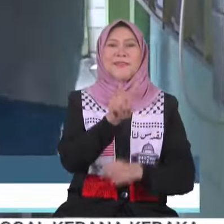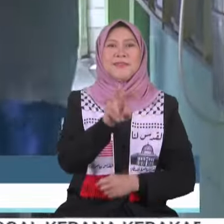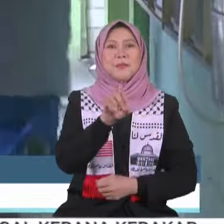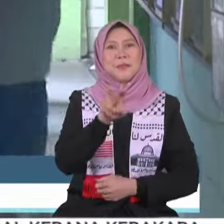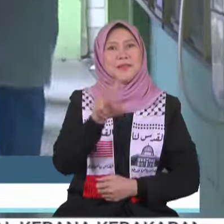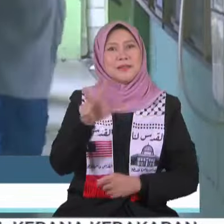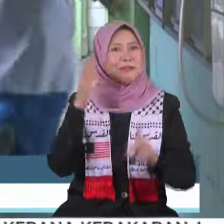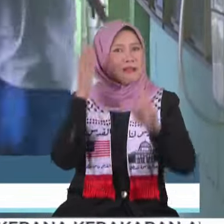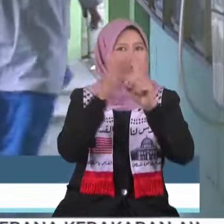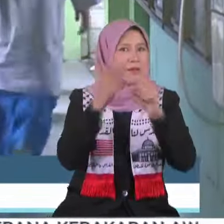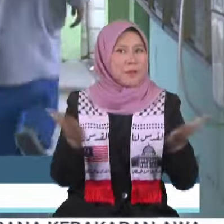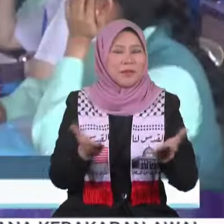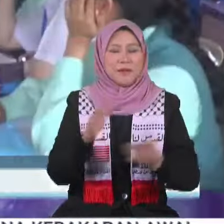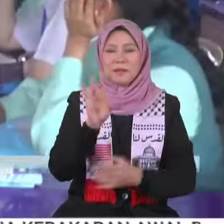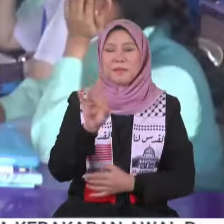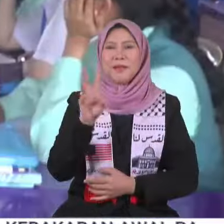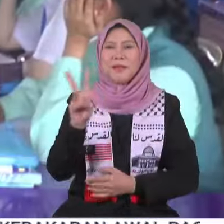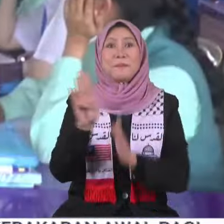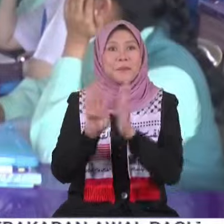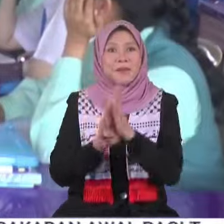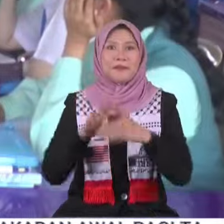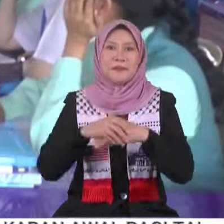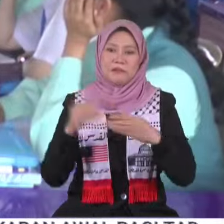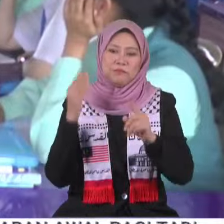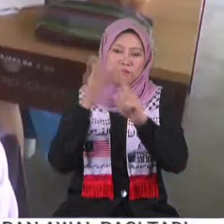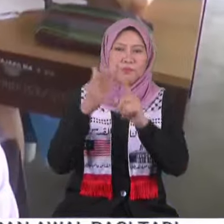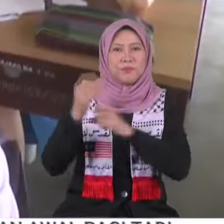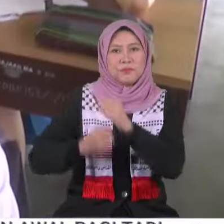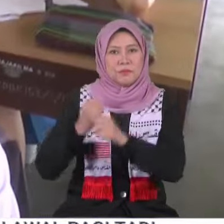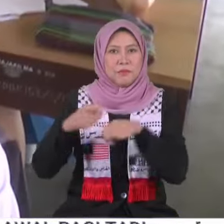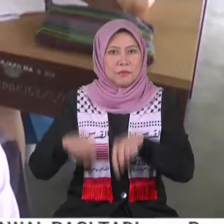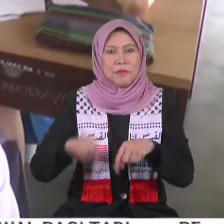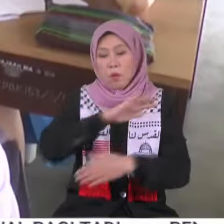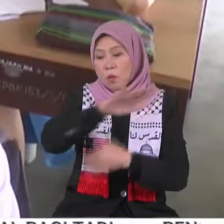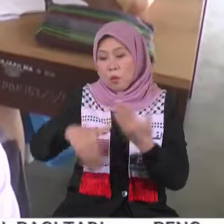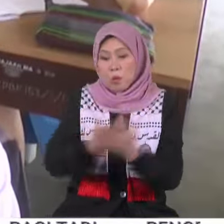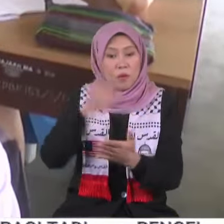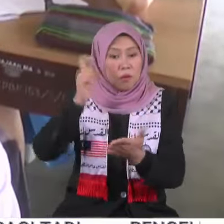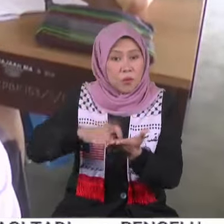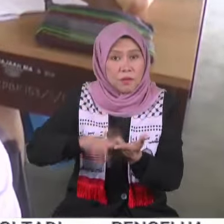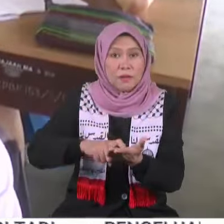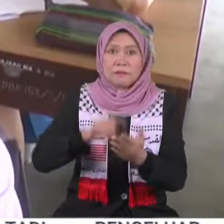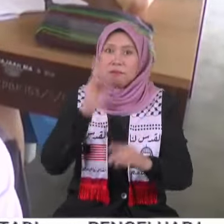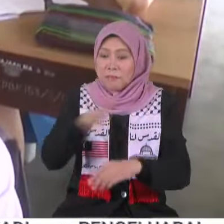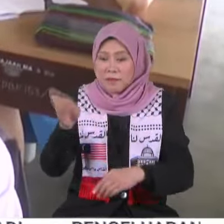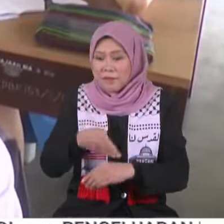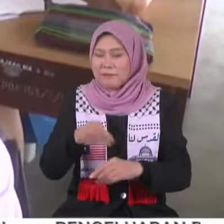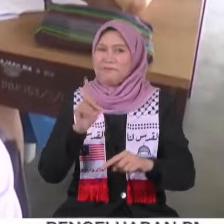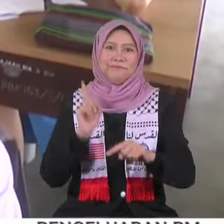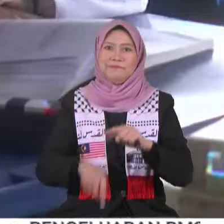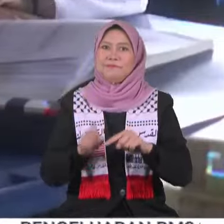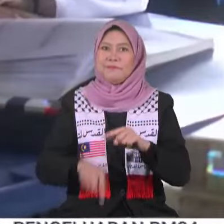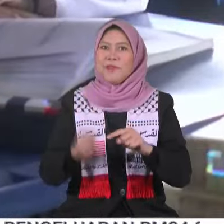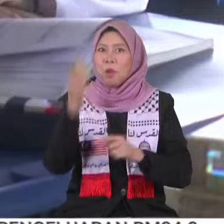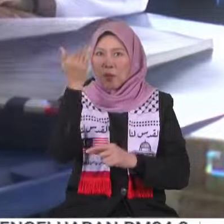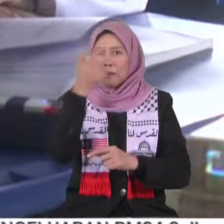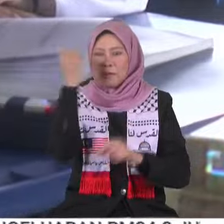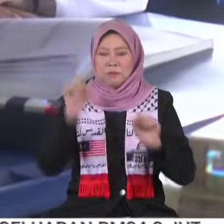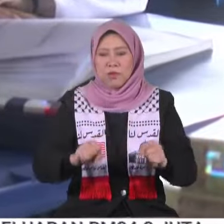dan menyasarkan RM86 bilion pada tahun ini. Semua hutang tidak boleh dibatalkan sekaligus kerana akan